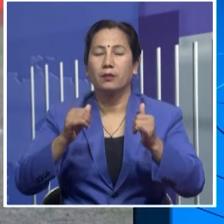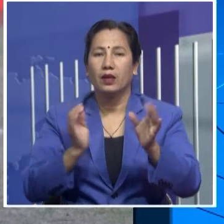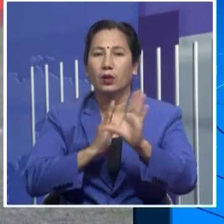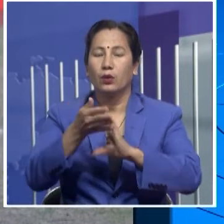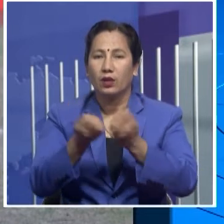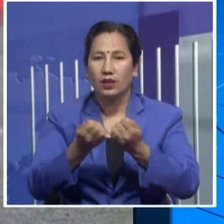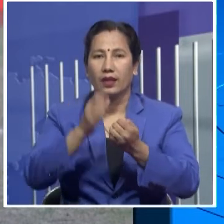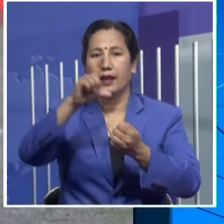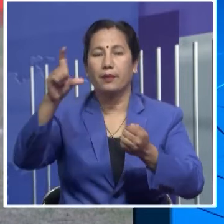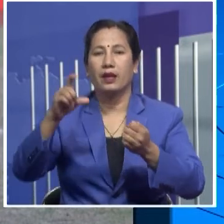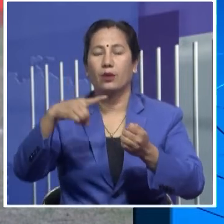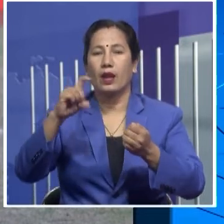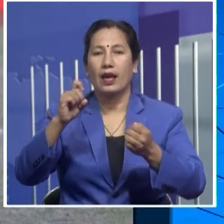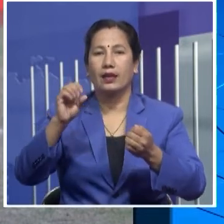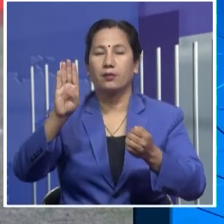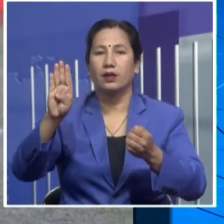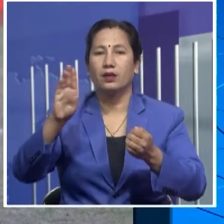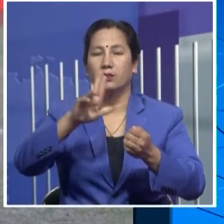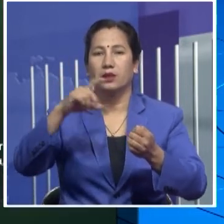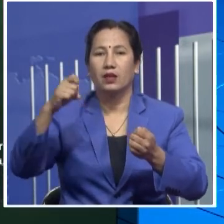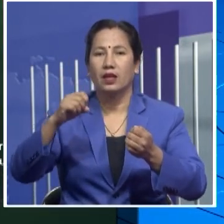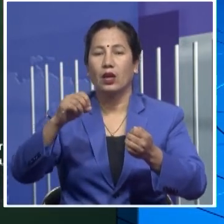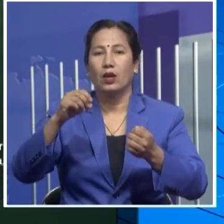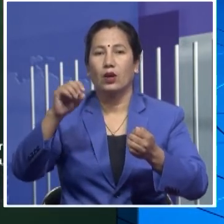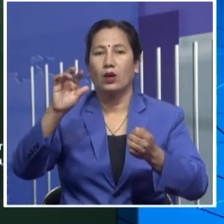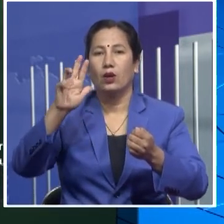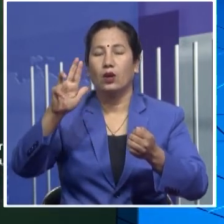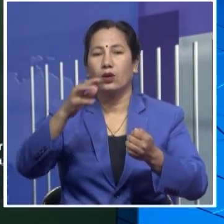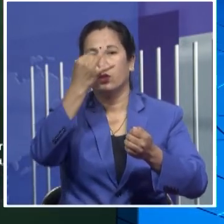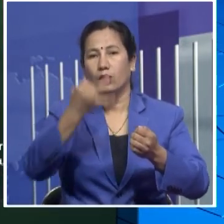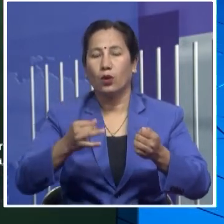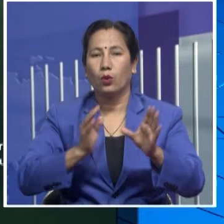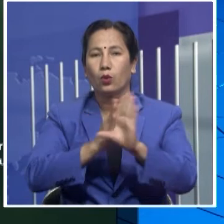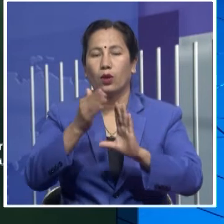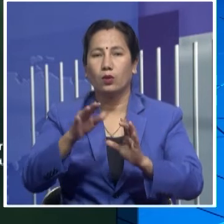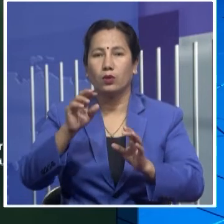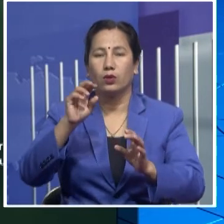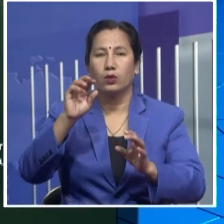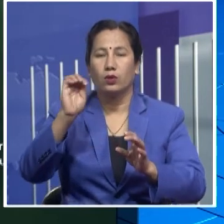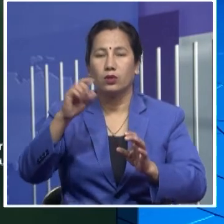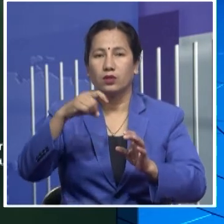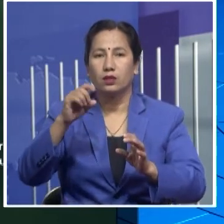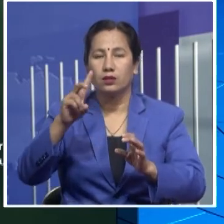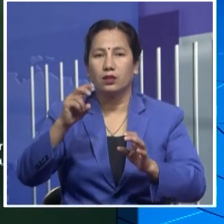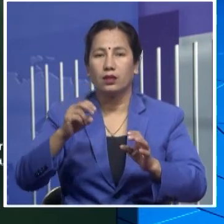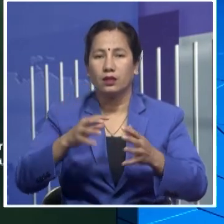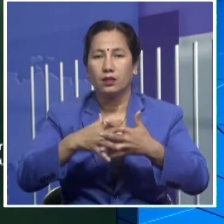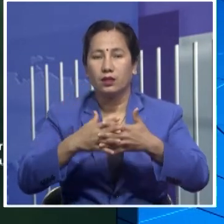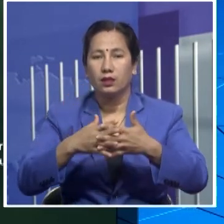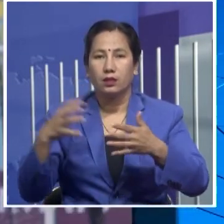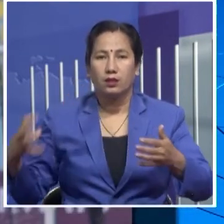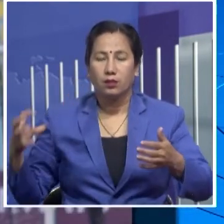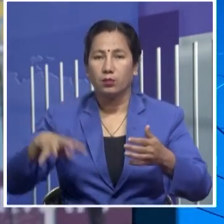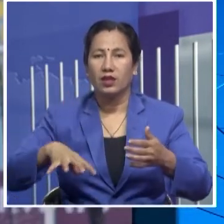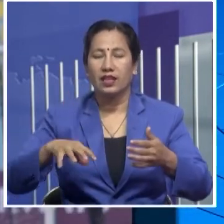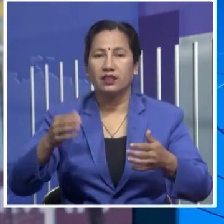हुन्। नेपालका लागि विमलको यो 9 गोल हो। यसअघि उनले सन् 2018 ढाकामा बङ्गलादेश विरुद्ध साफ